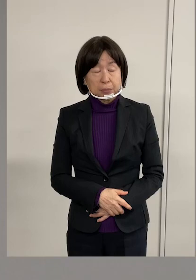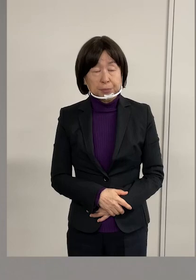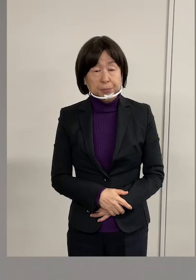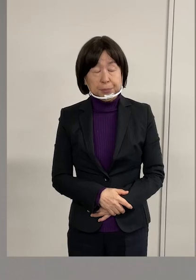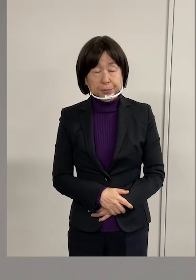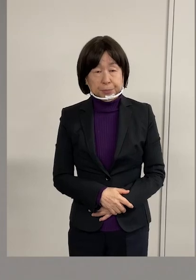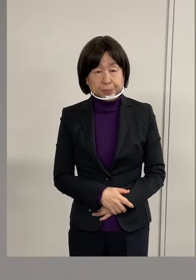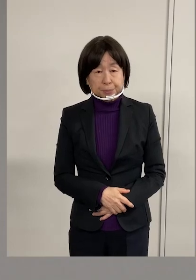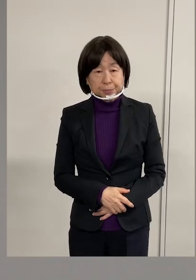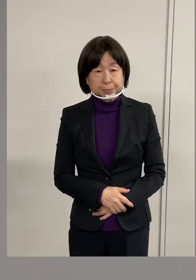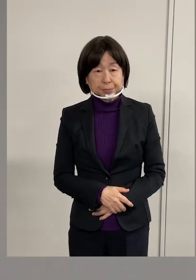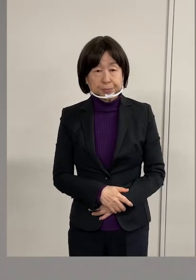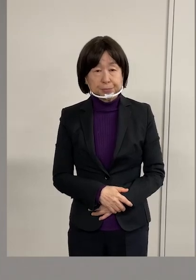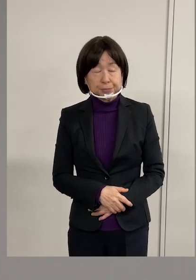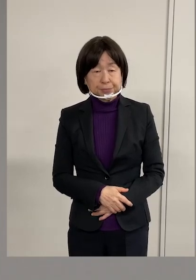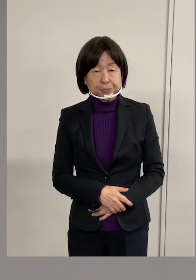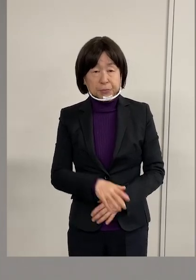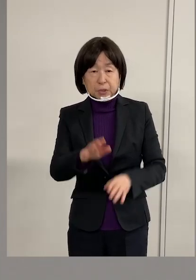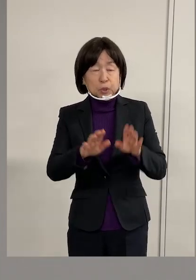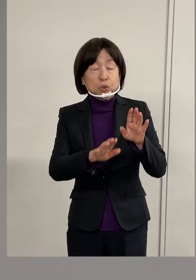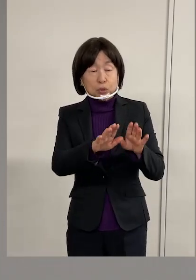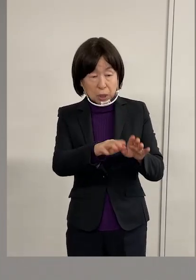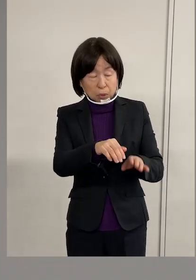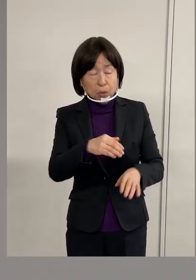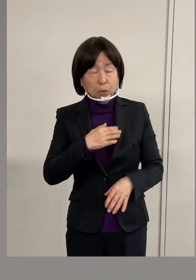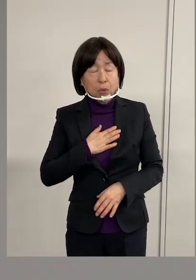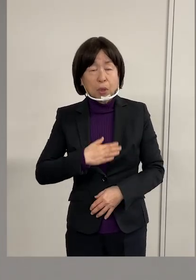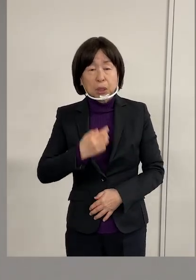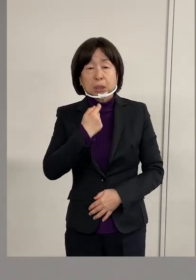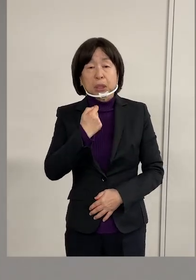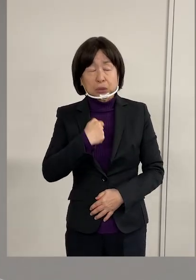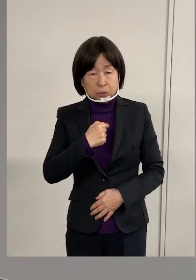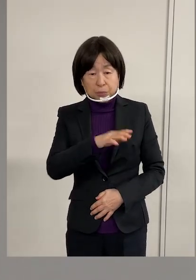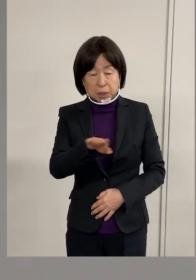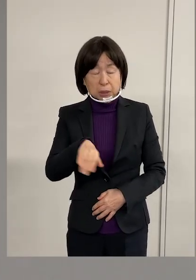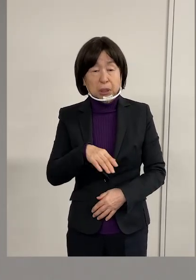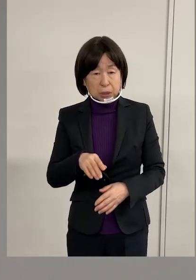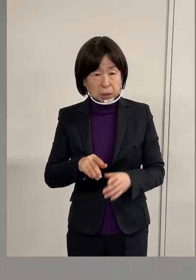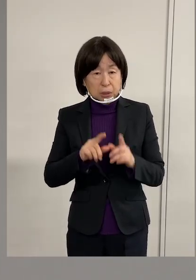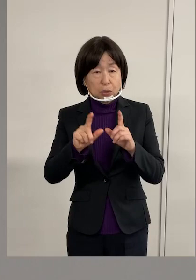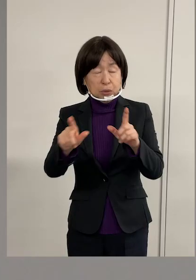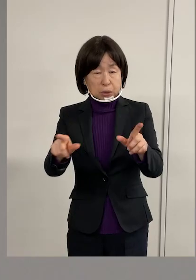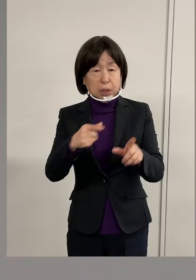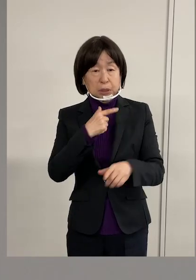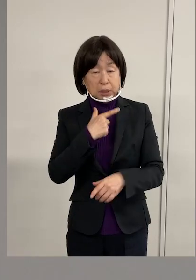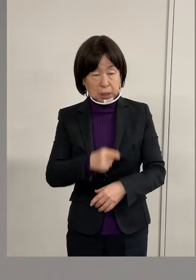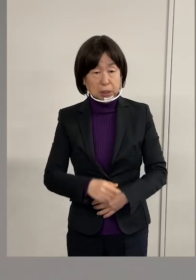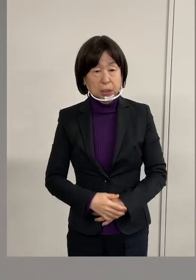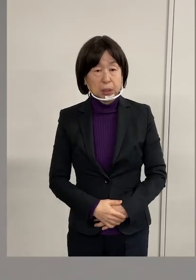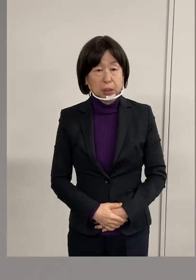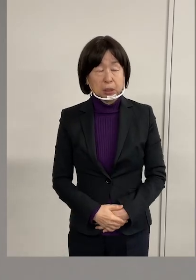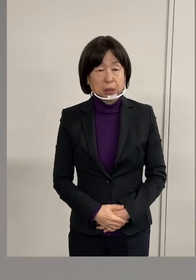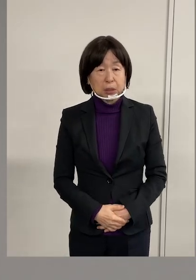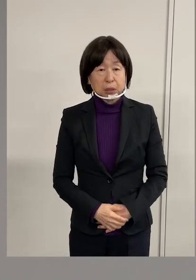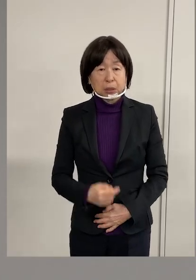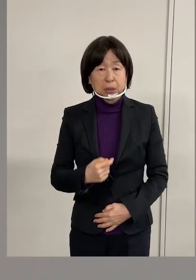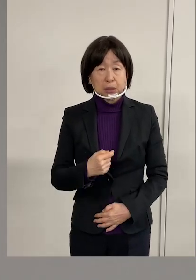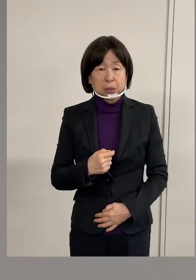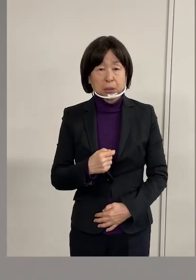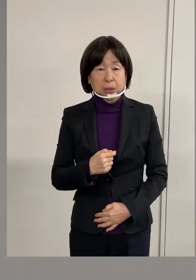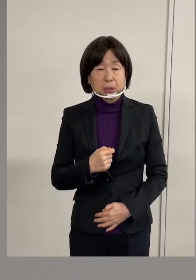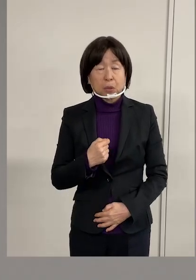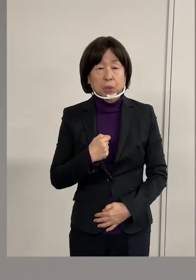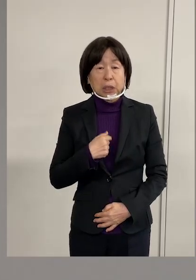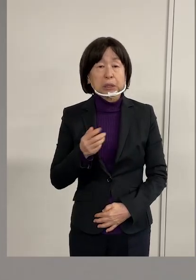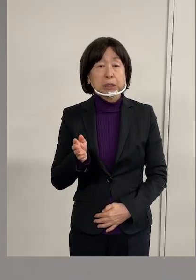できるだけわかりやすくお知らせをしたいというふうに考えております。 私の方からは以上でございます